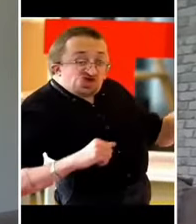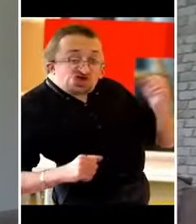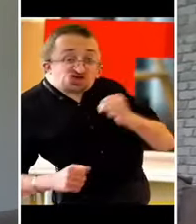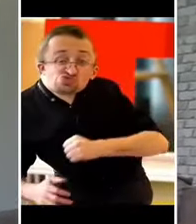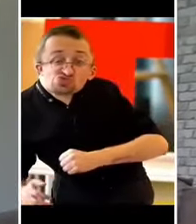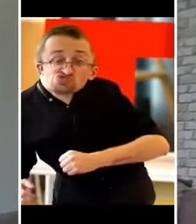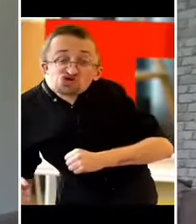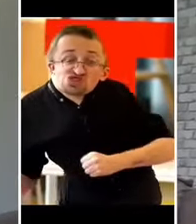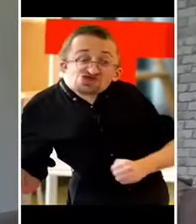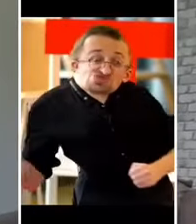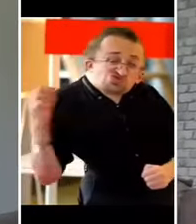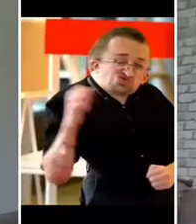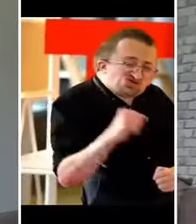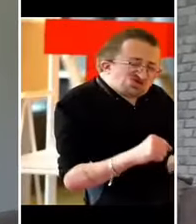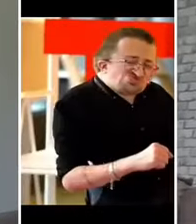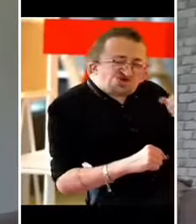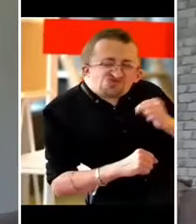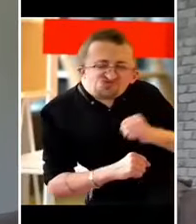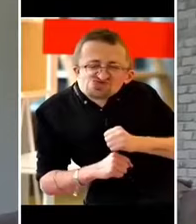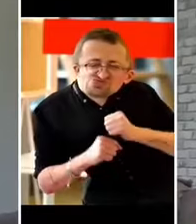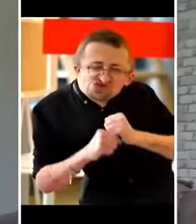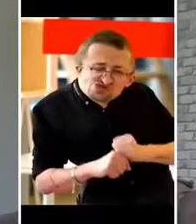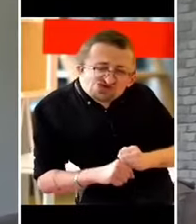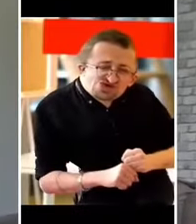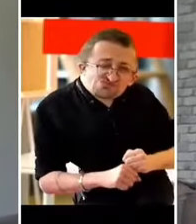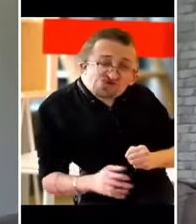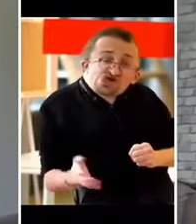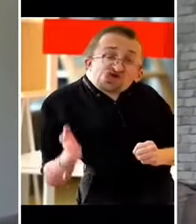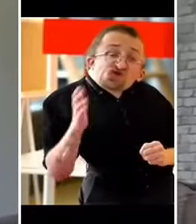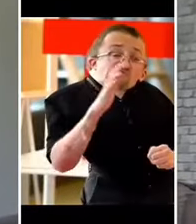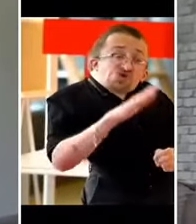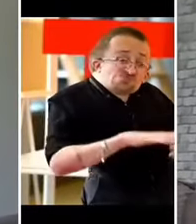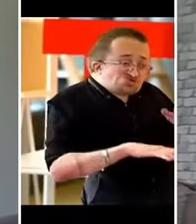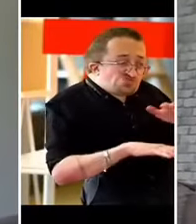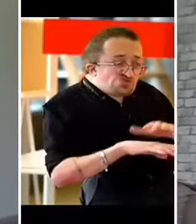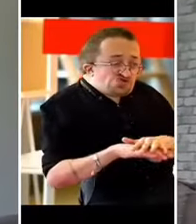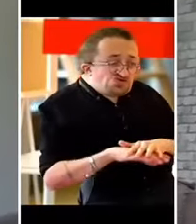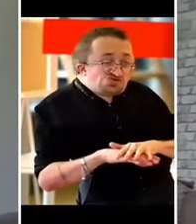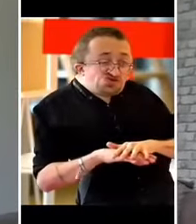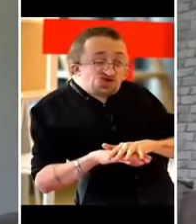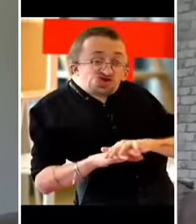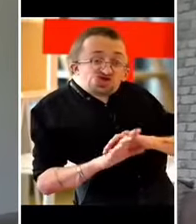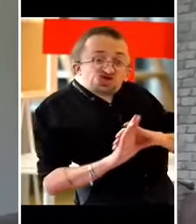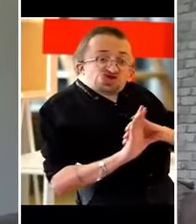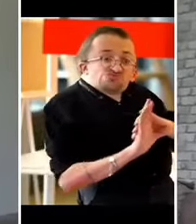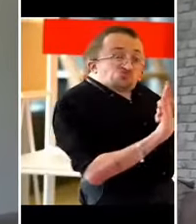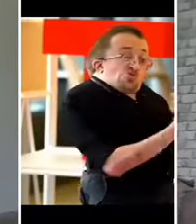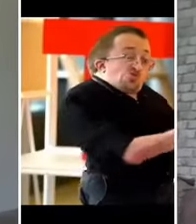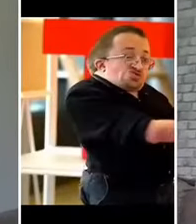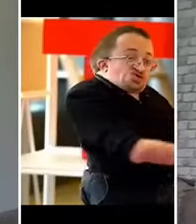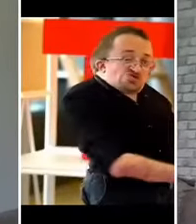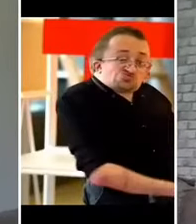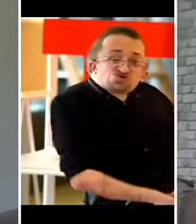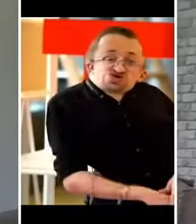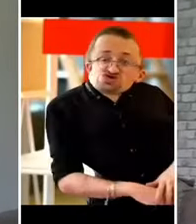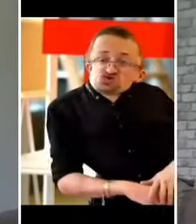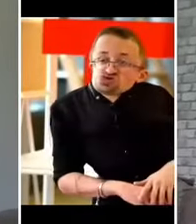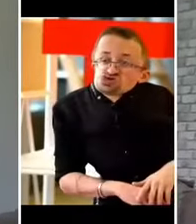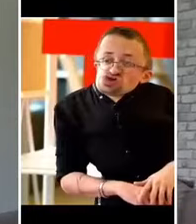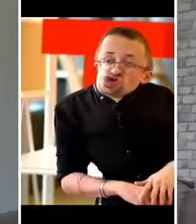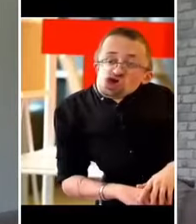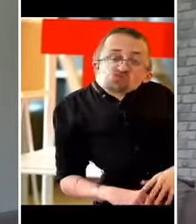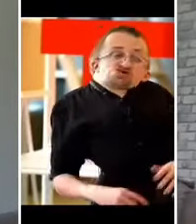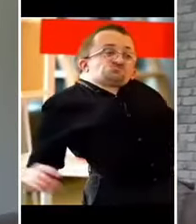choses qui vous font du mal, qui vous nuisent, qui vous abîment, qui vous détruisent. Fermez cette boîte et oubliez-la à tout